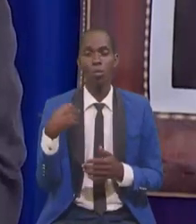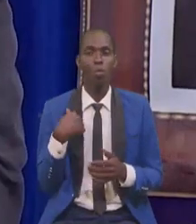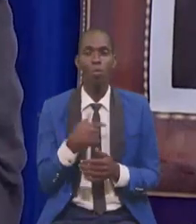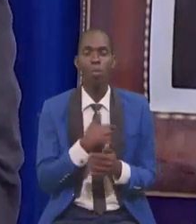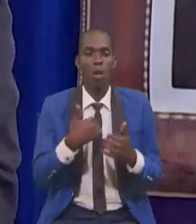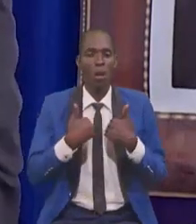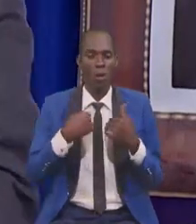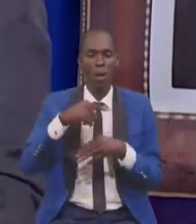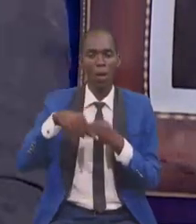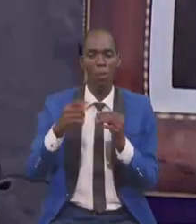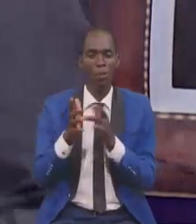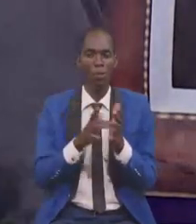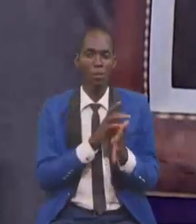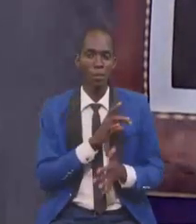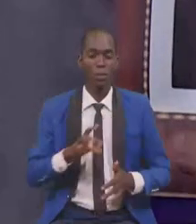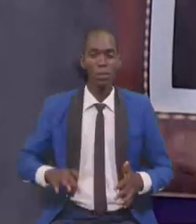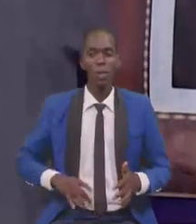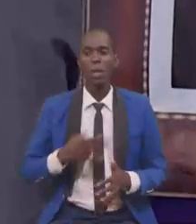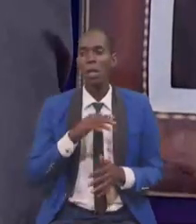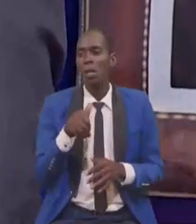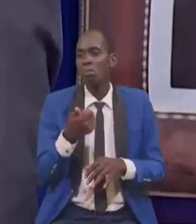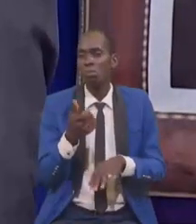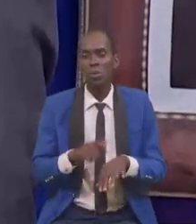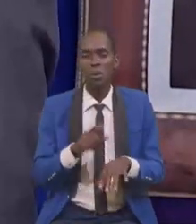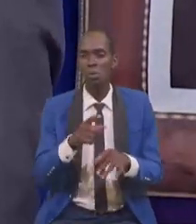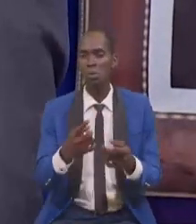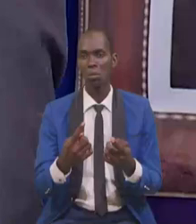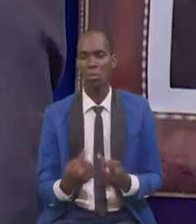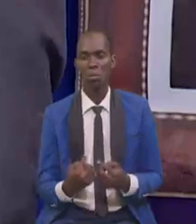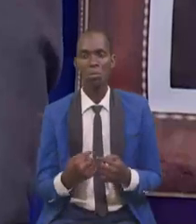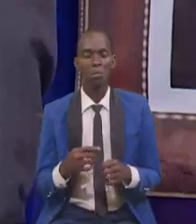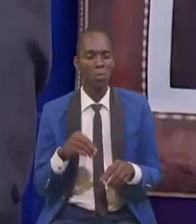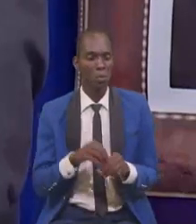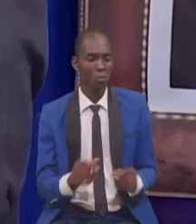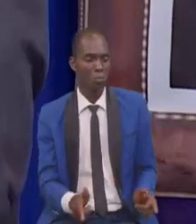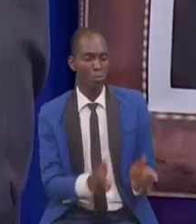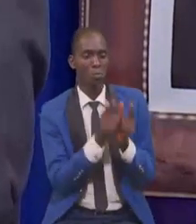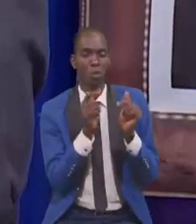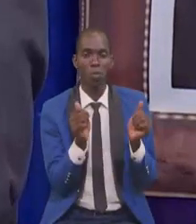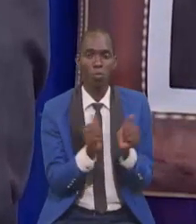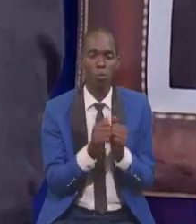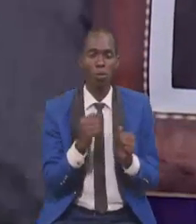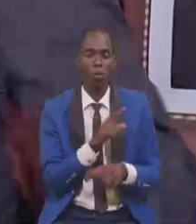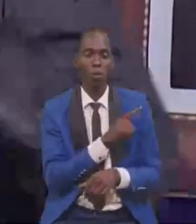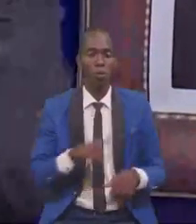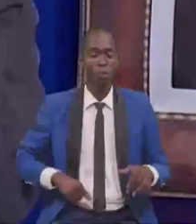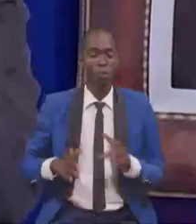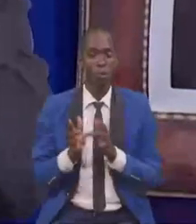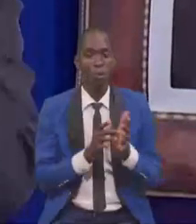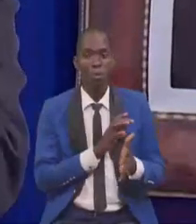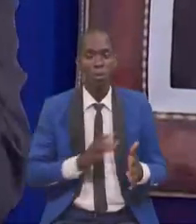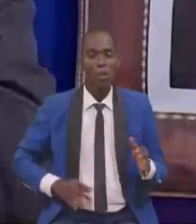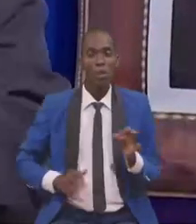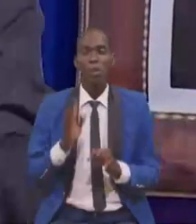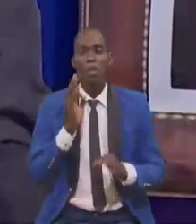témoignage que nous avons de Jésus-Christ. Toutes les fois que vous venez en contact avec le